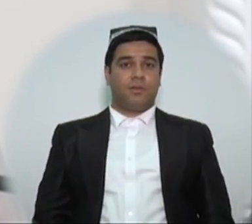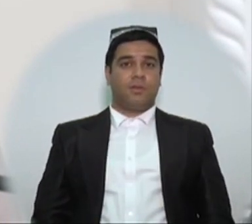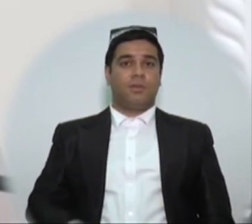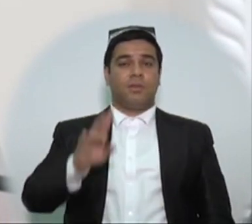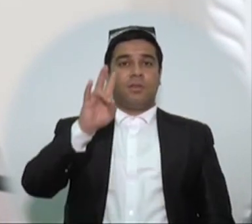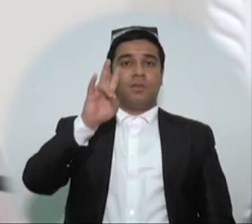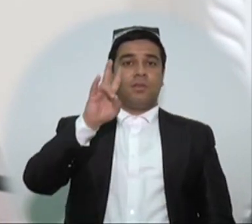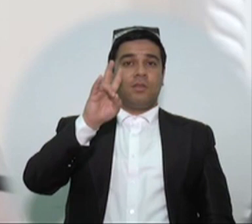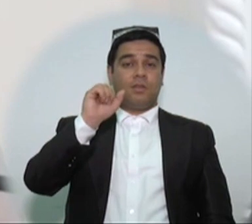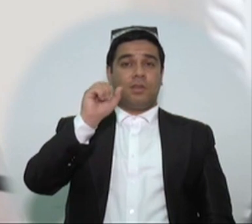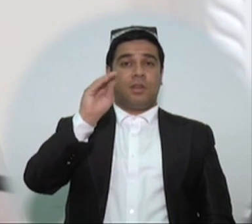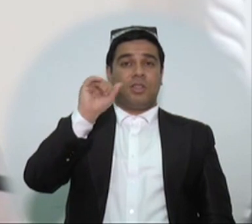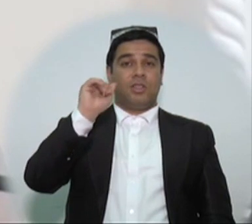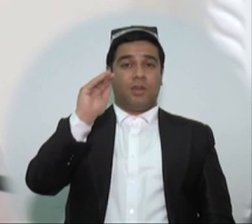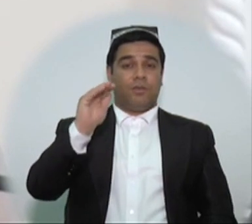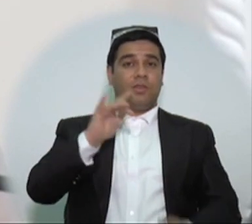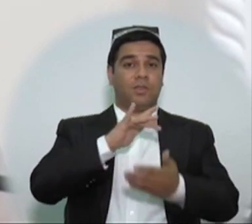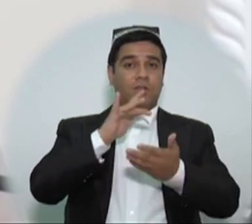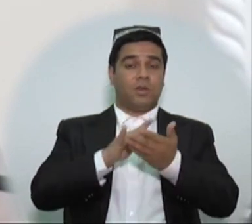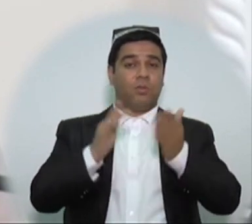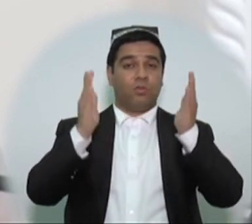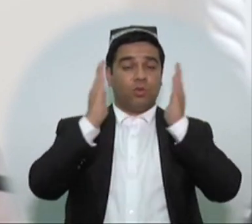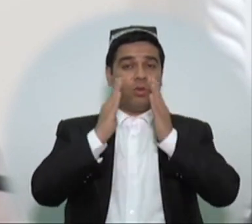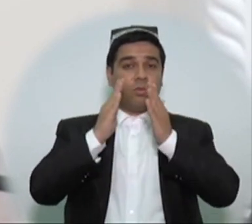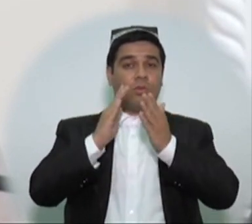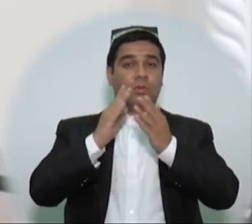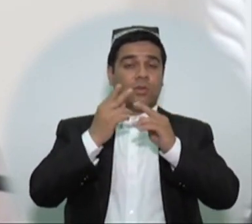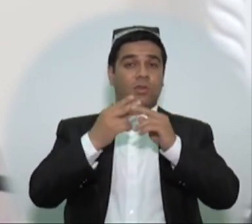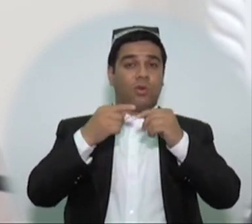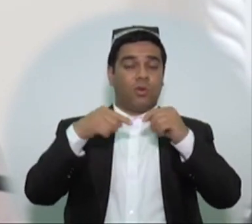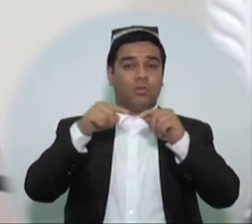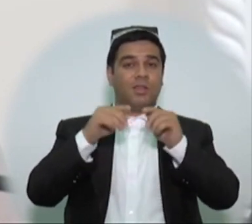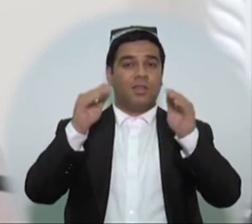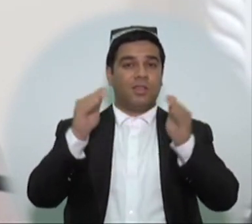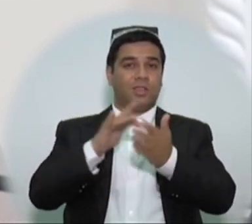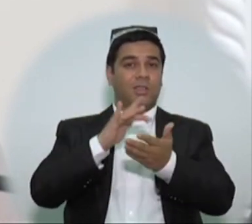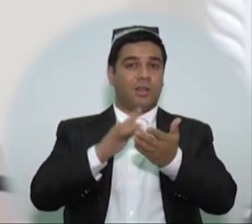Najaf shahri musulmon olamining kichik shaharlaridan biri bo'lgan.